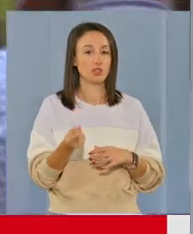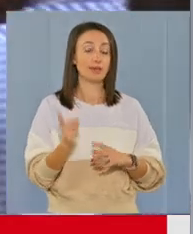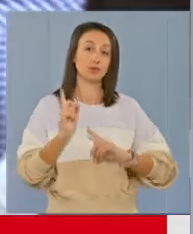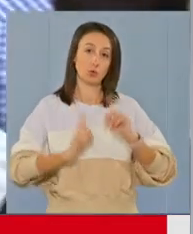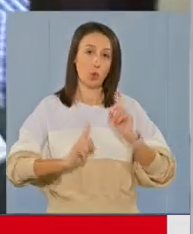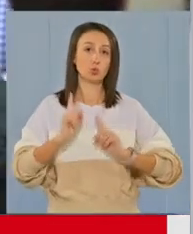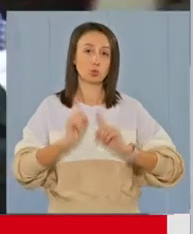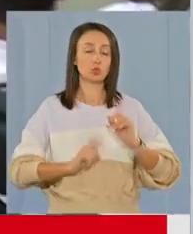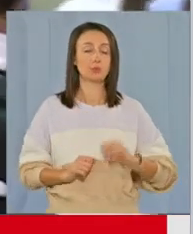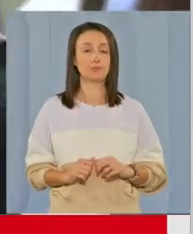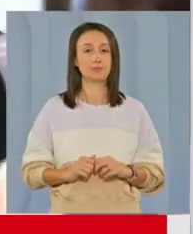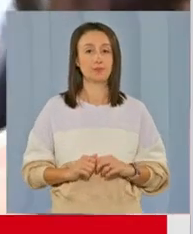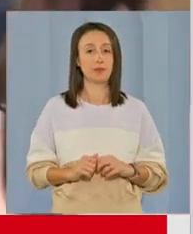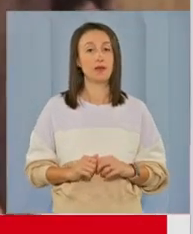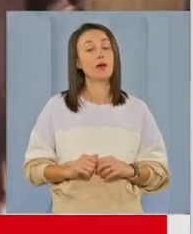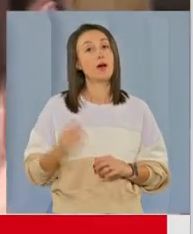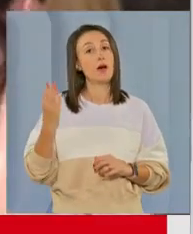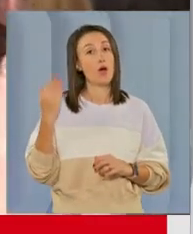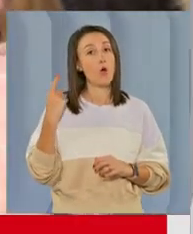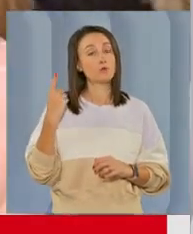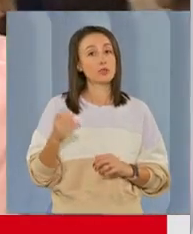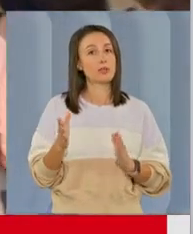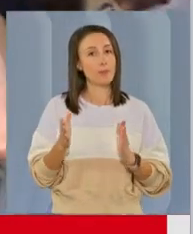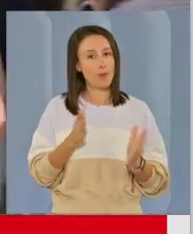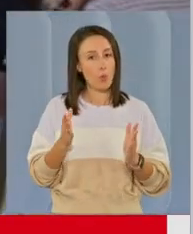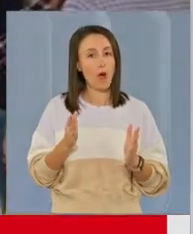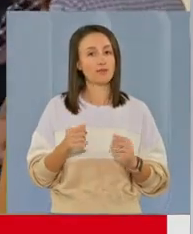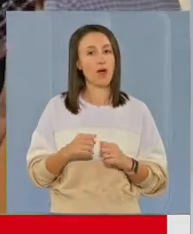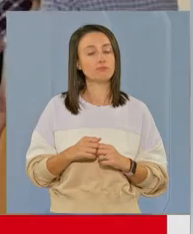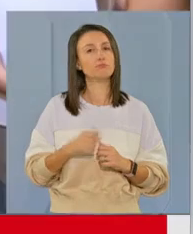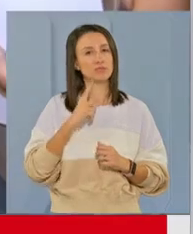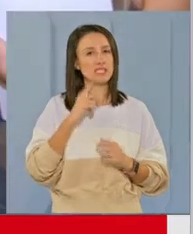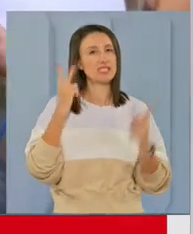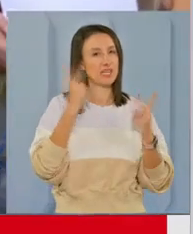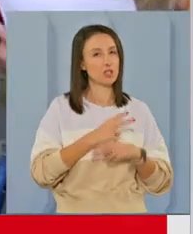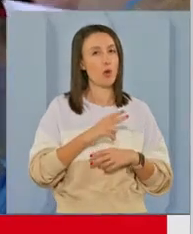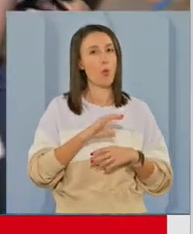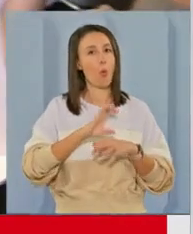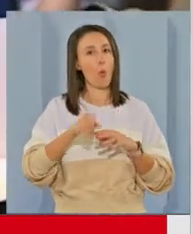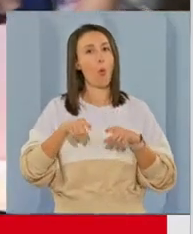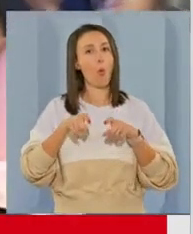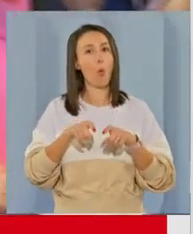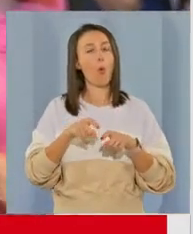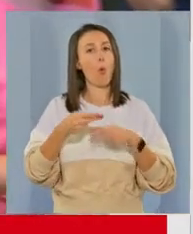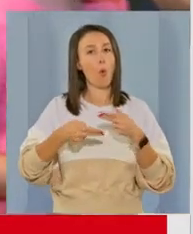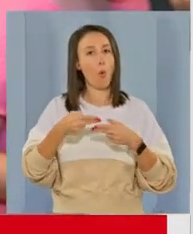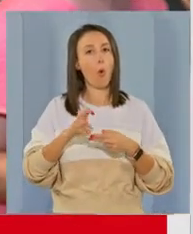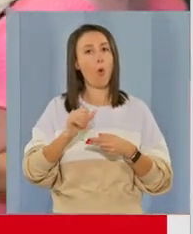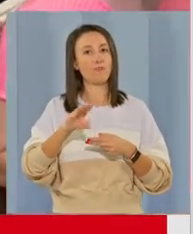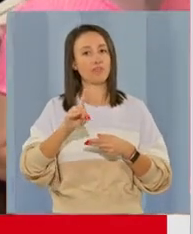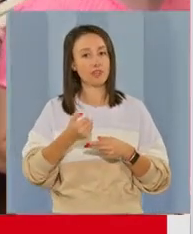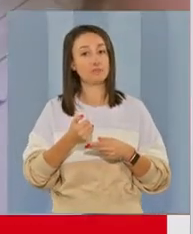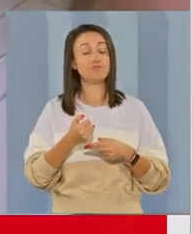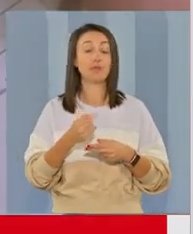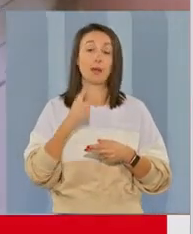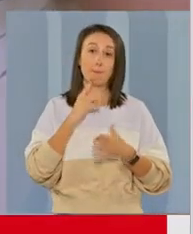totuși erau în zona de maturitate când au trecut prin COVID, așa că pentru ei stabilitatea financiară este